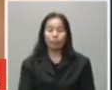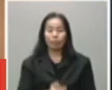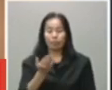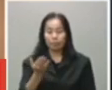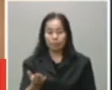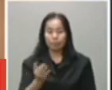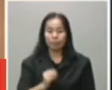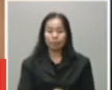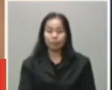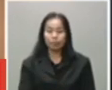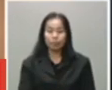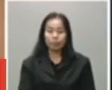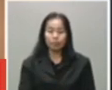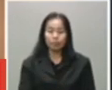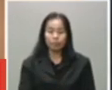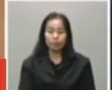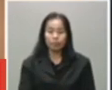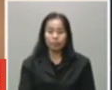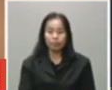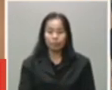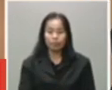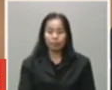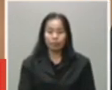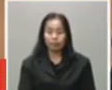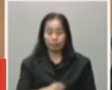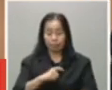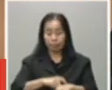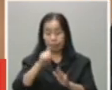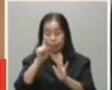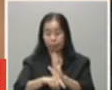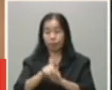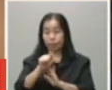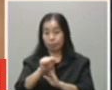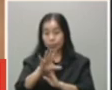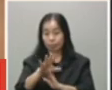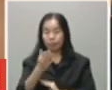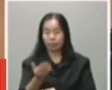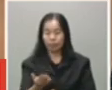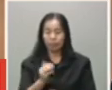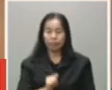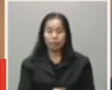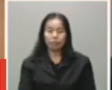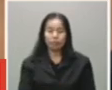ครับวรสลินครับเชิญครับท่านขอ25 นาทีนะฮะ